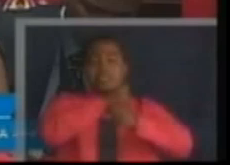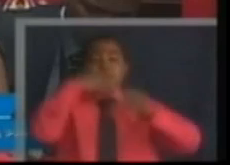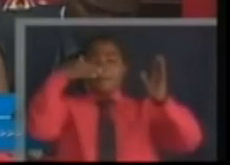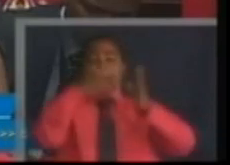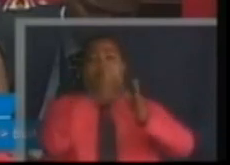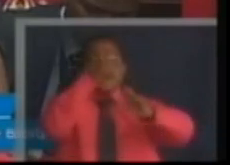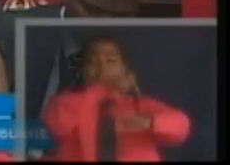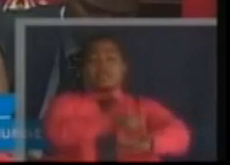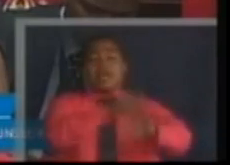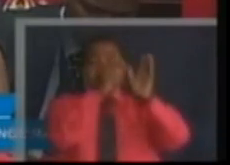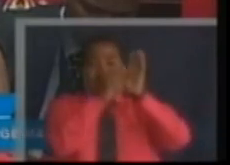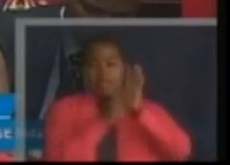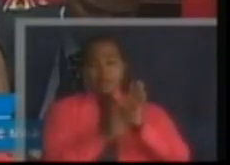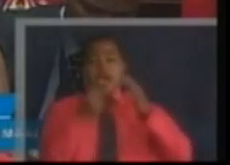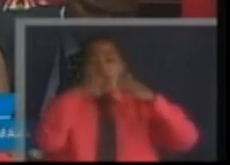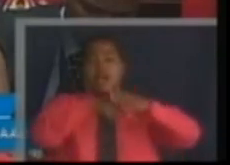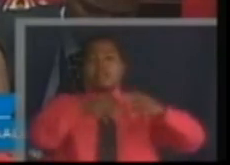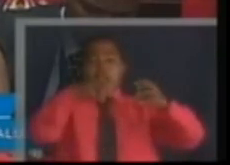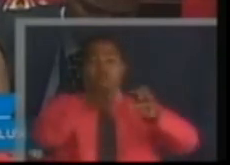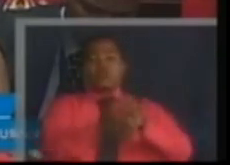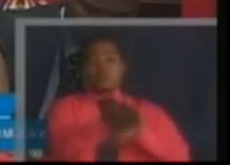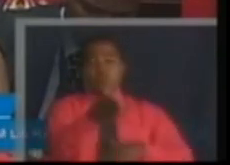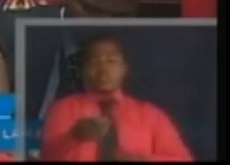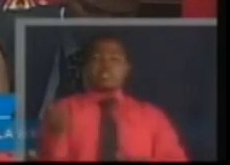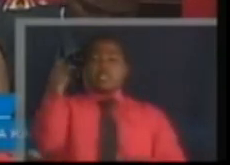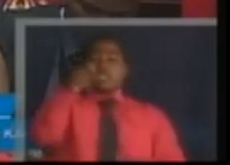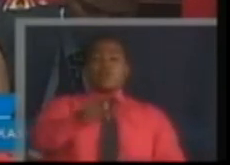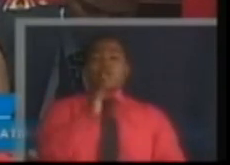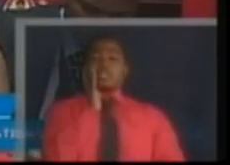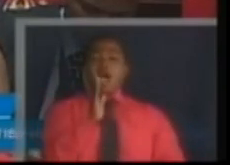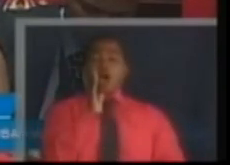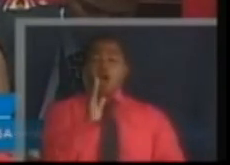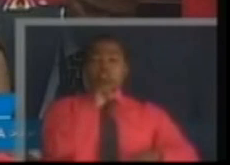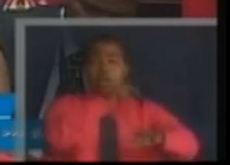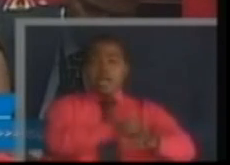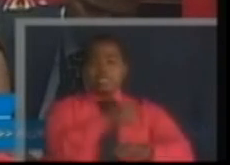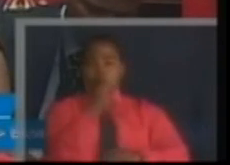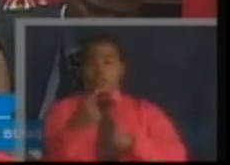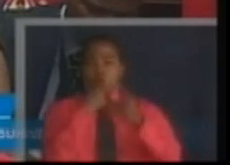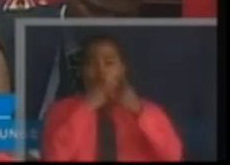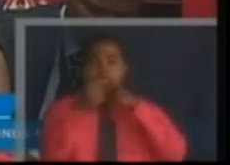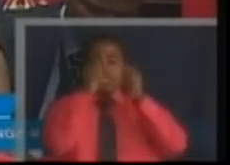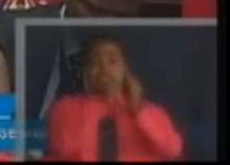katika kifungu hiki, nilipoleta hoja mara ya kwanza tunajadili suala hili,